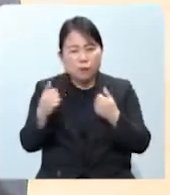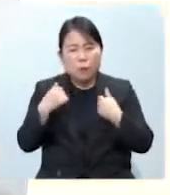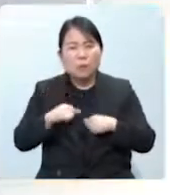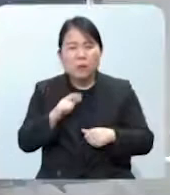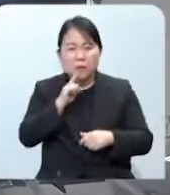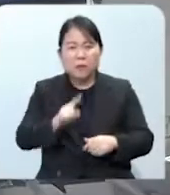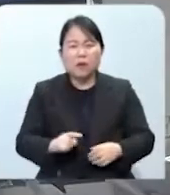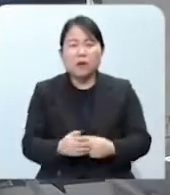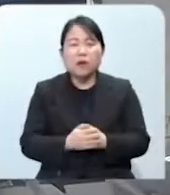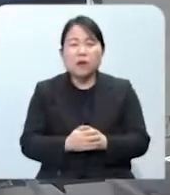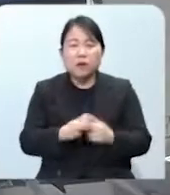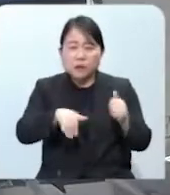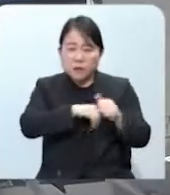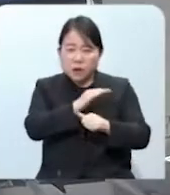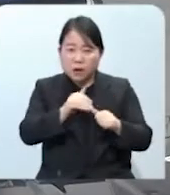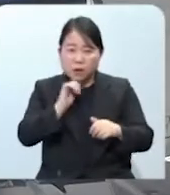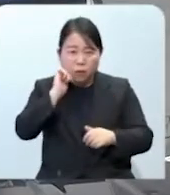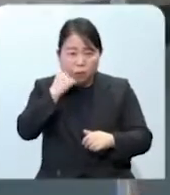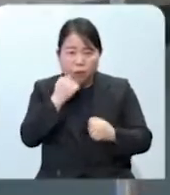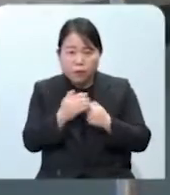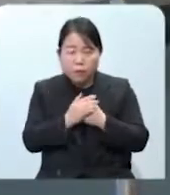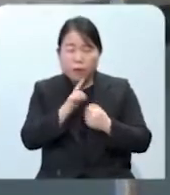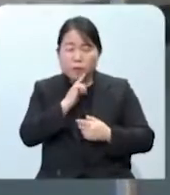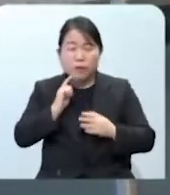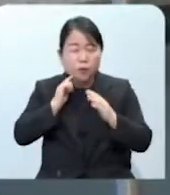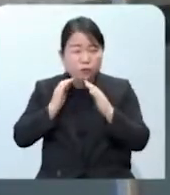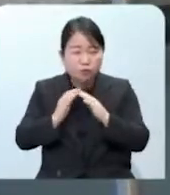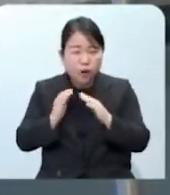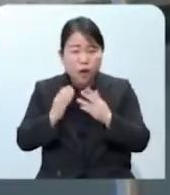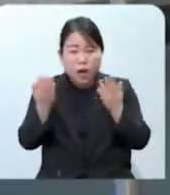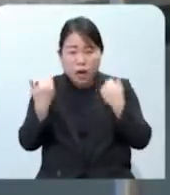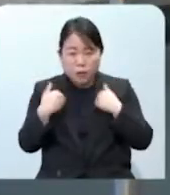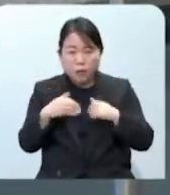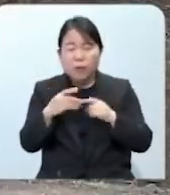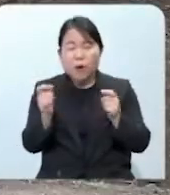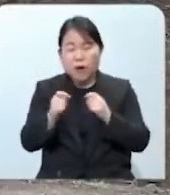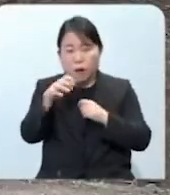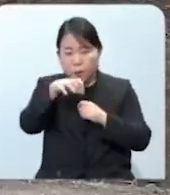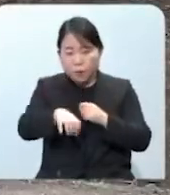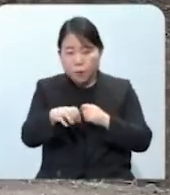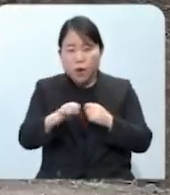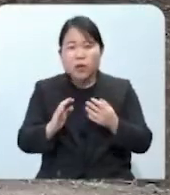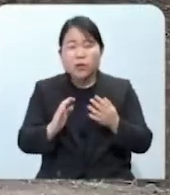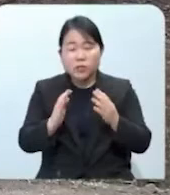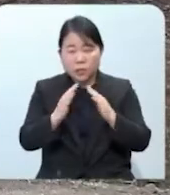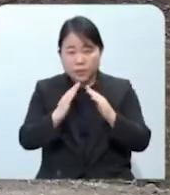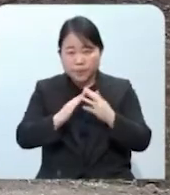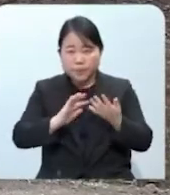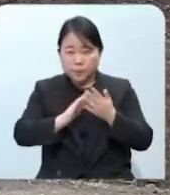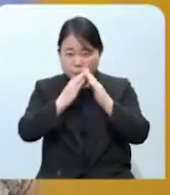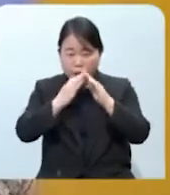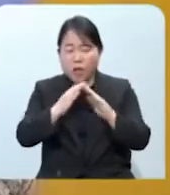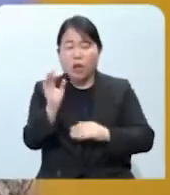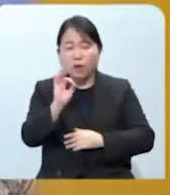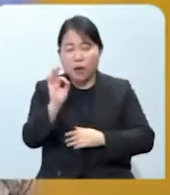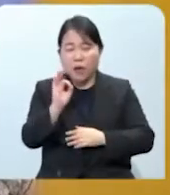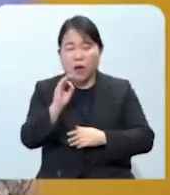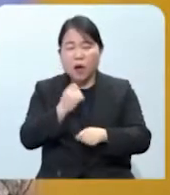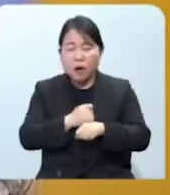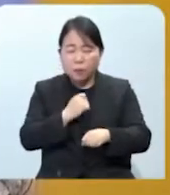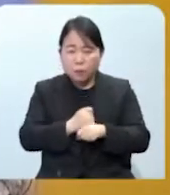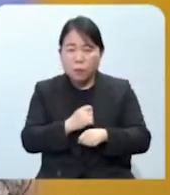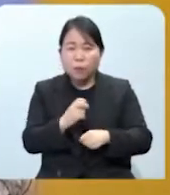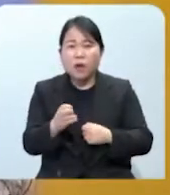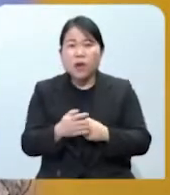있습니다 상황이 이렇자 괴산군의 이 학교 근처에 주택 10 가구를 짓고 전하고 는 가정의 월 10만원